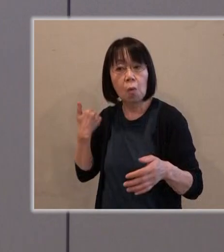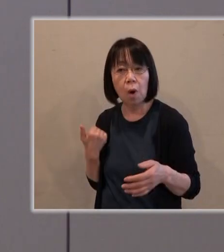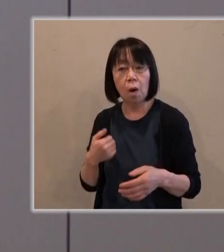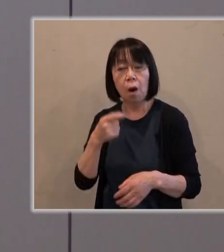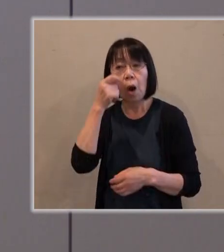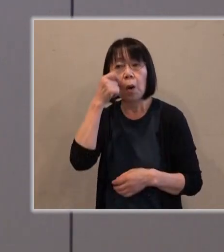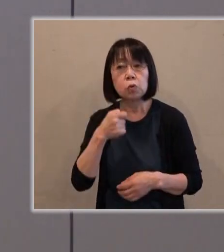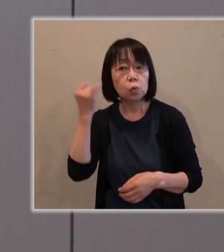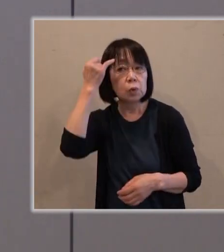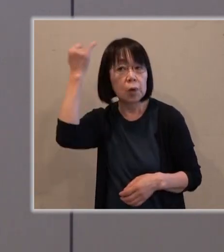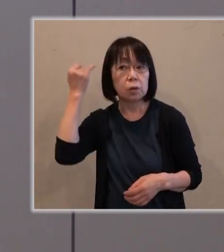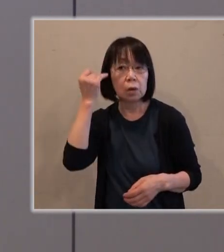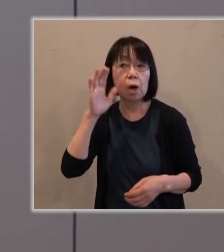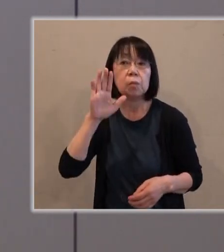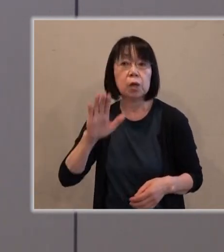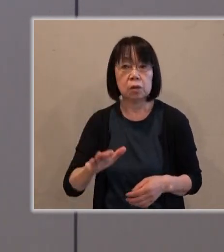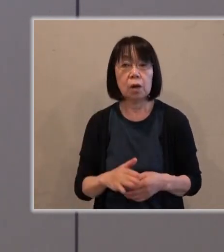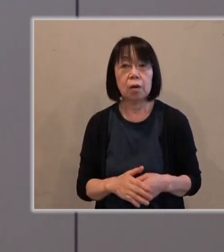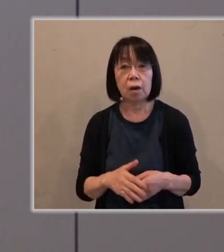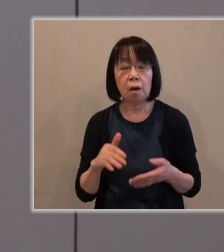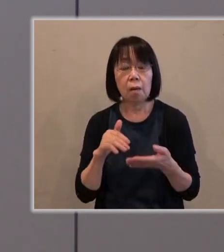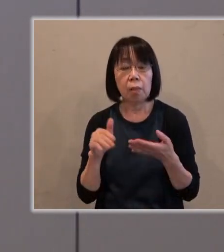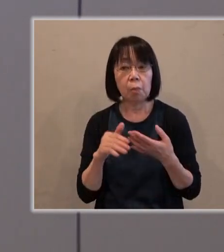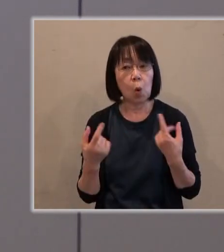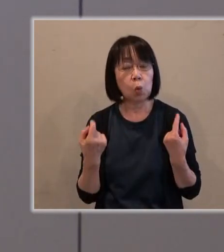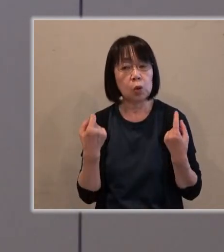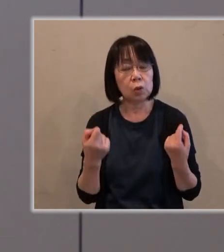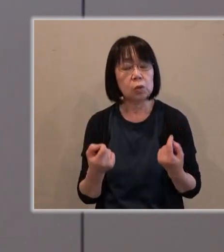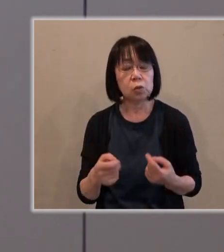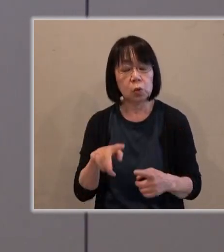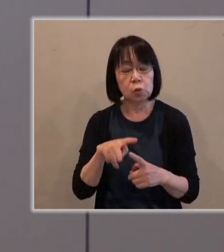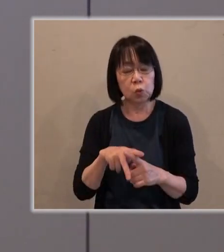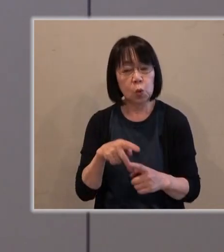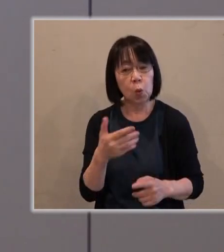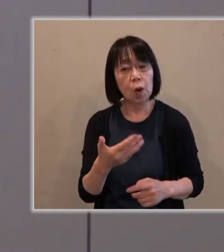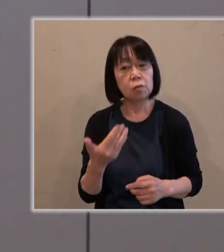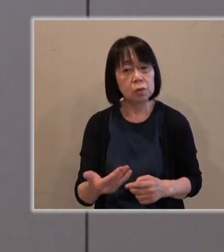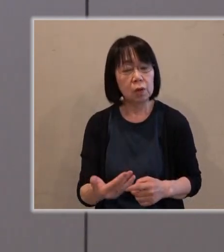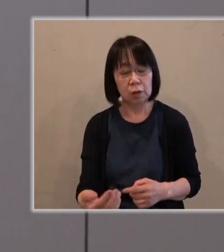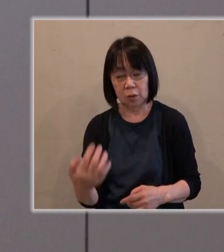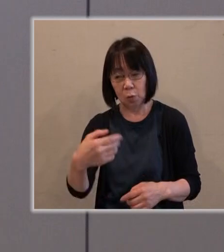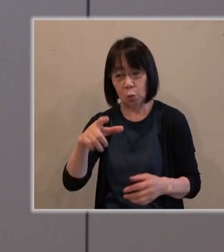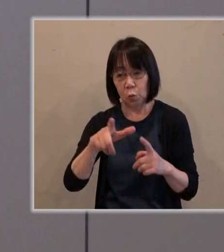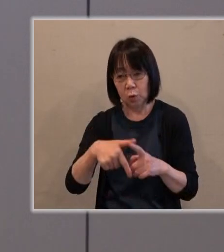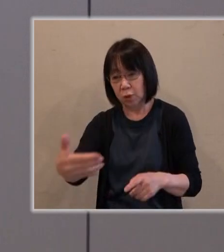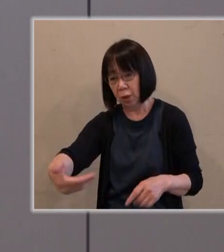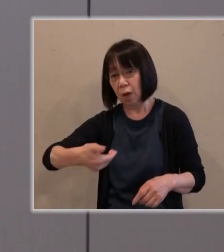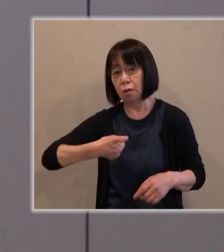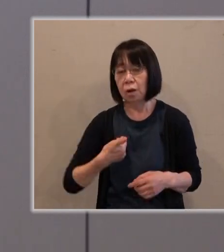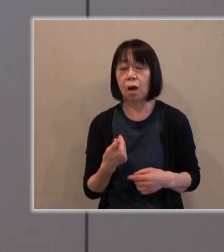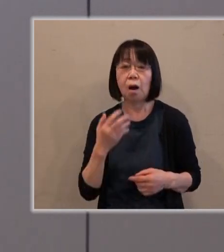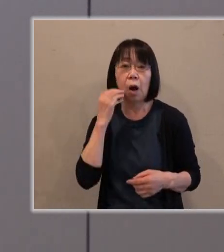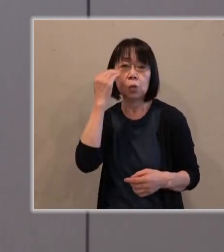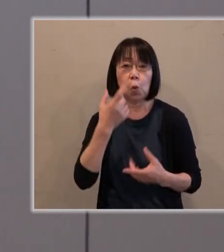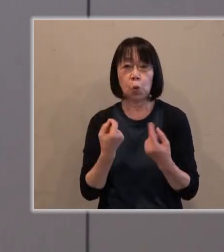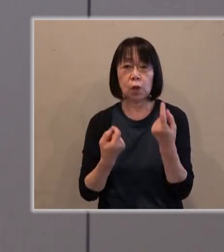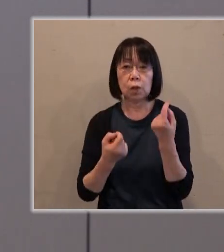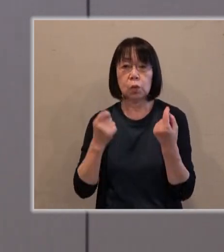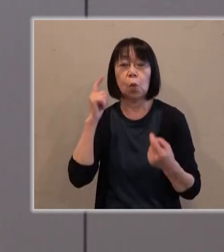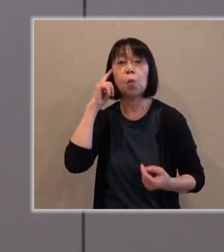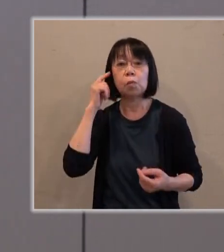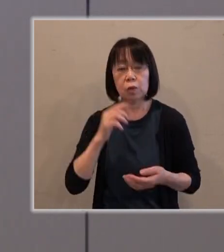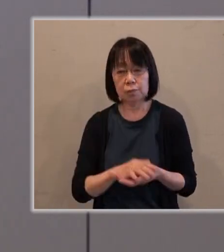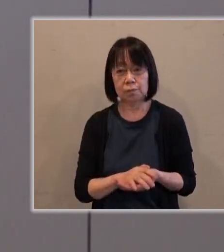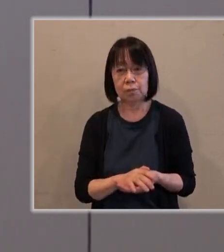ました。多分同じように小学生の時に座ってたら同じ感想を言ってたかなって思います。でも今私